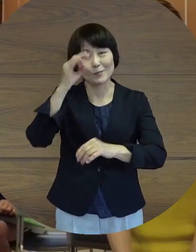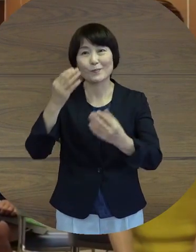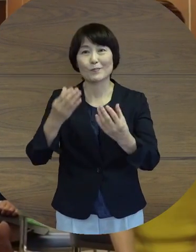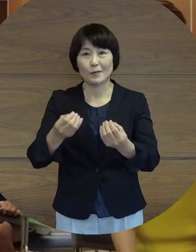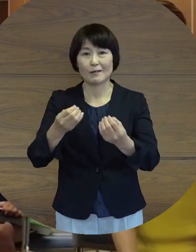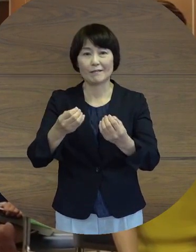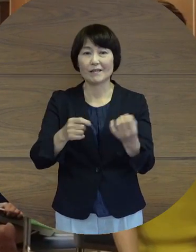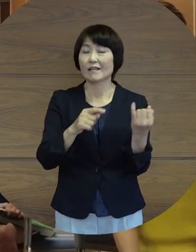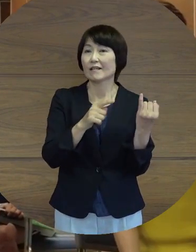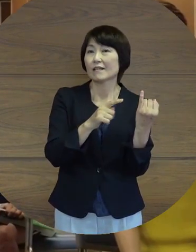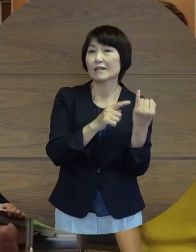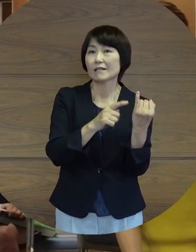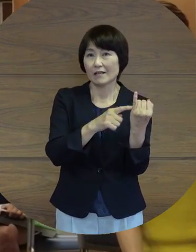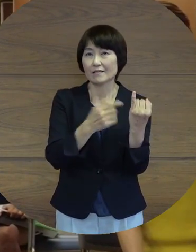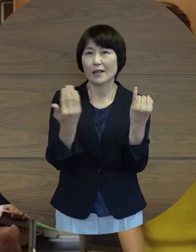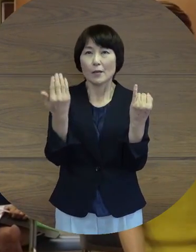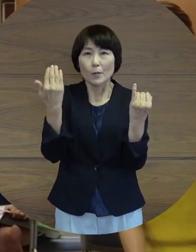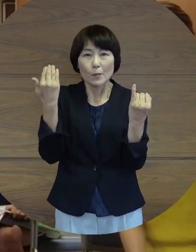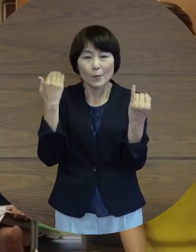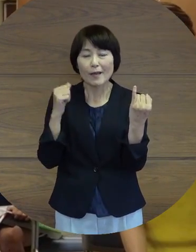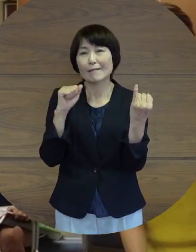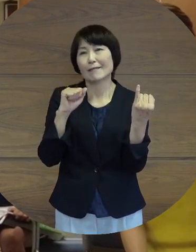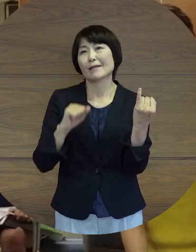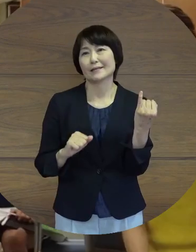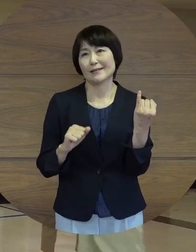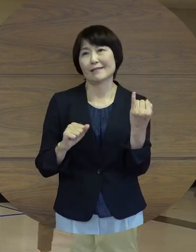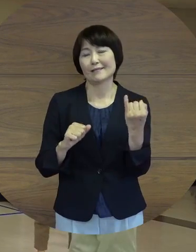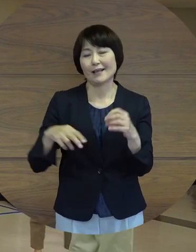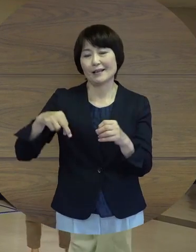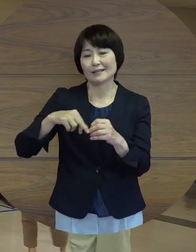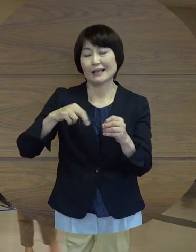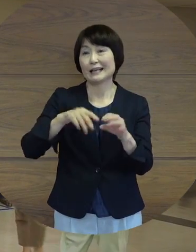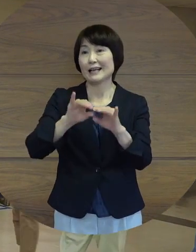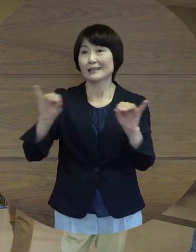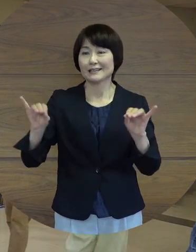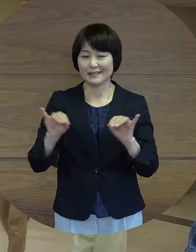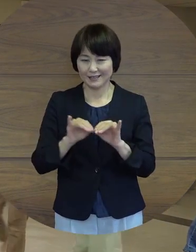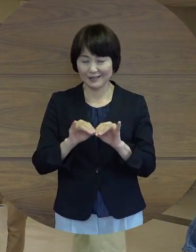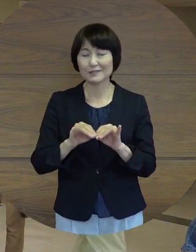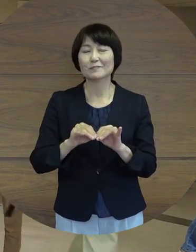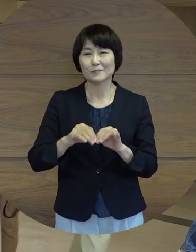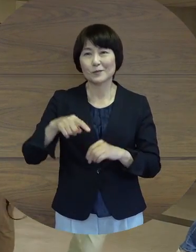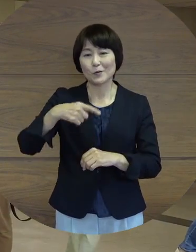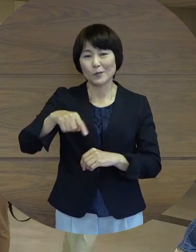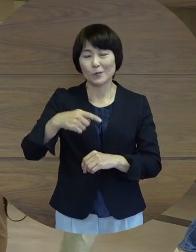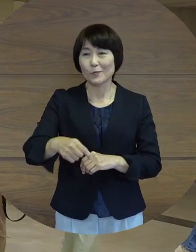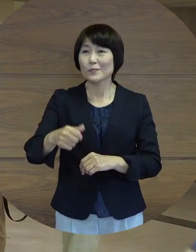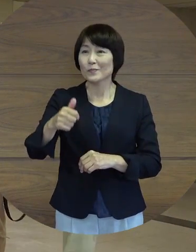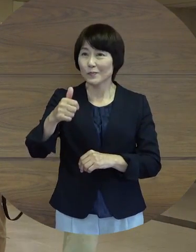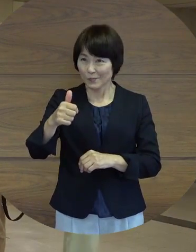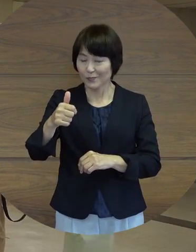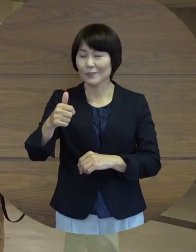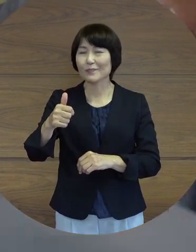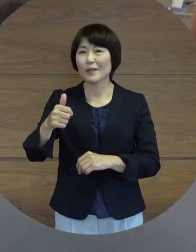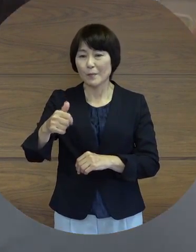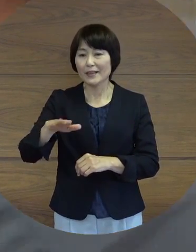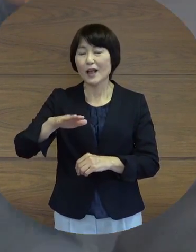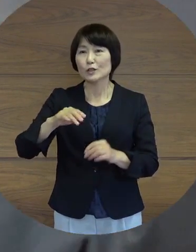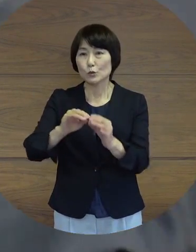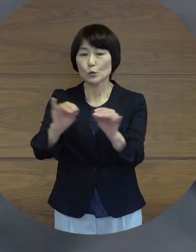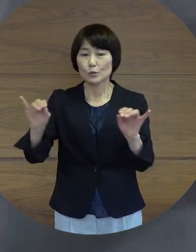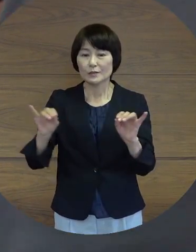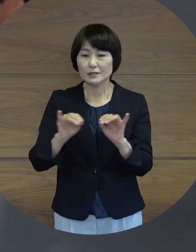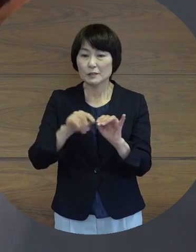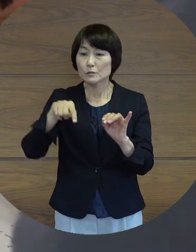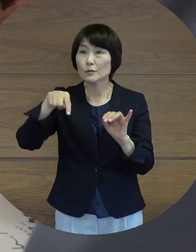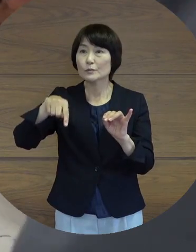たサッカーチームの恩師のコーチの方、また所属をしていたチームの